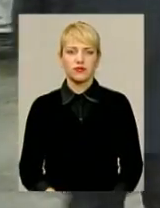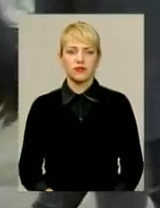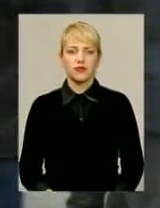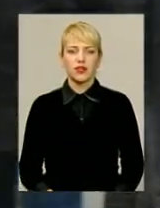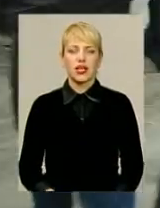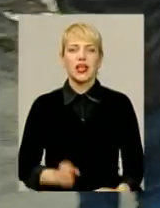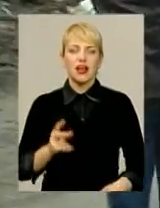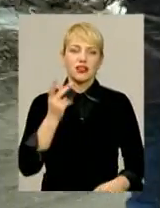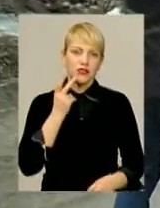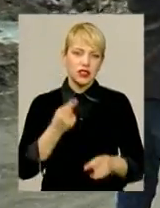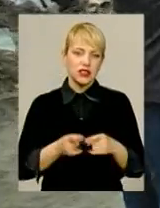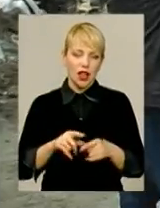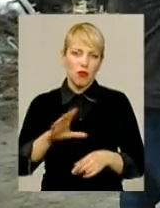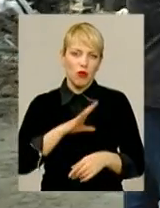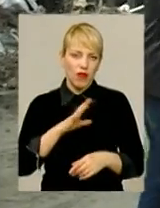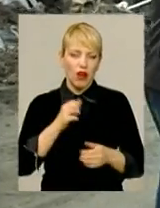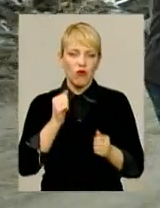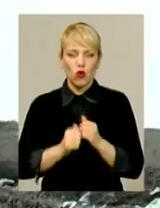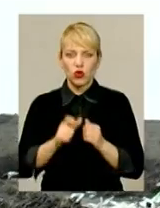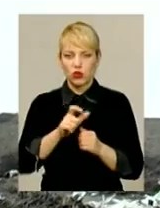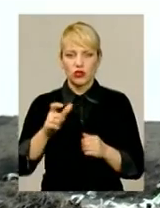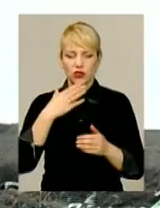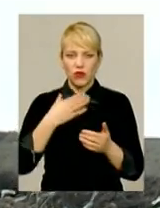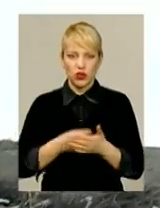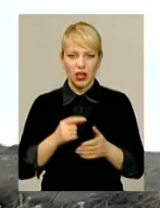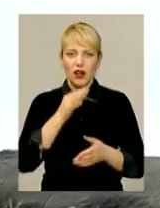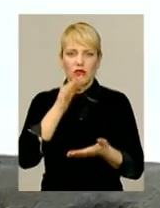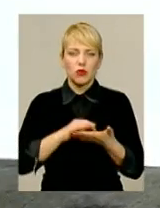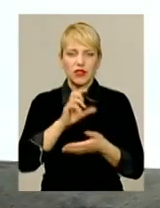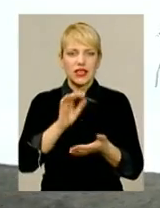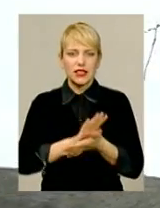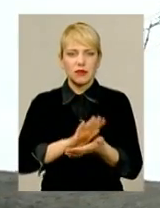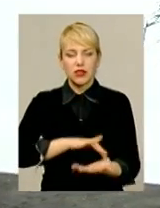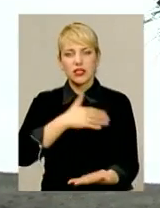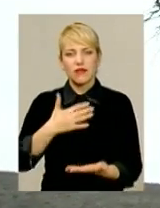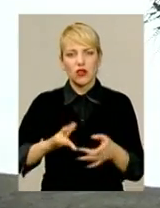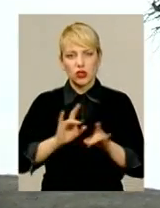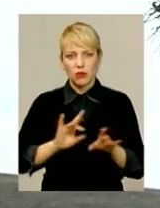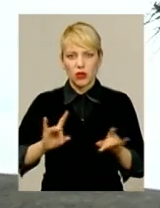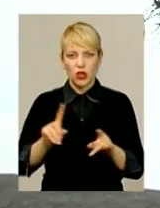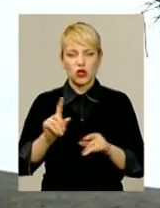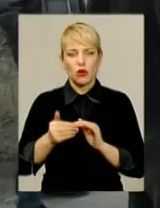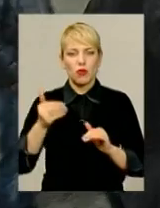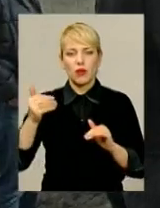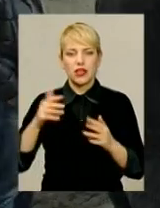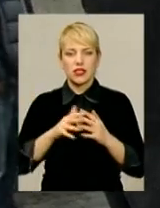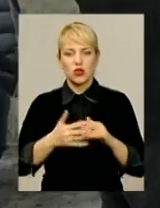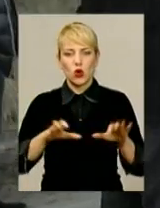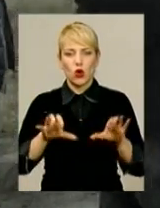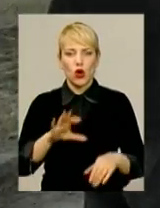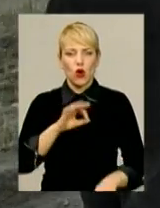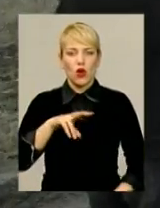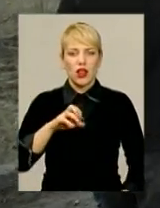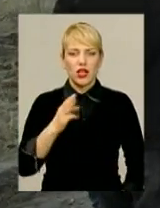І як то завжди буває, у кожного вона своя. Відповідальний за сміттєзвалище пояснює, що з попереднім сільським головою